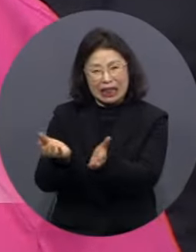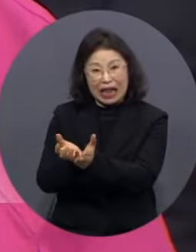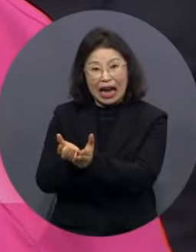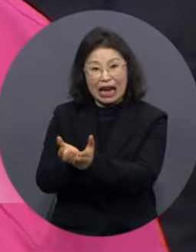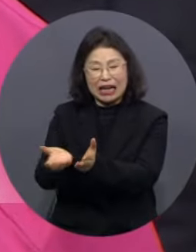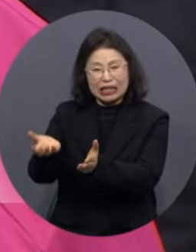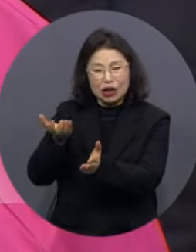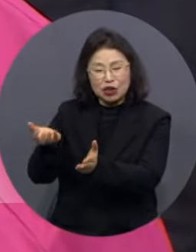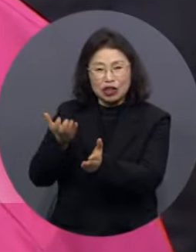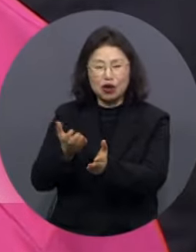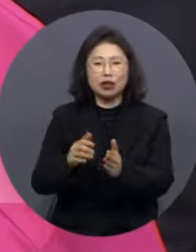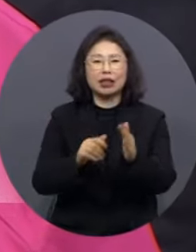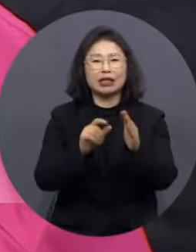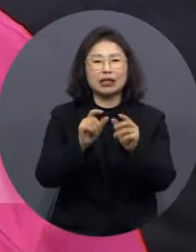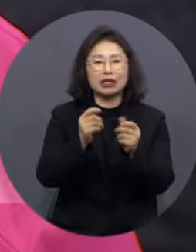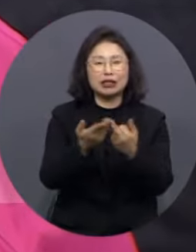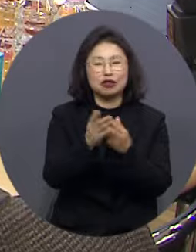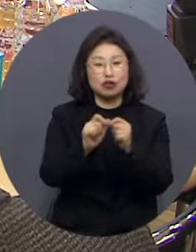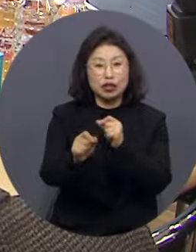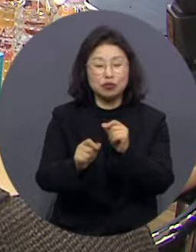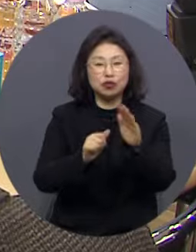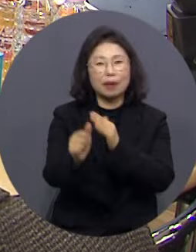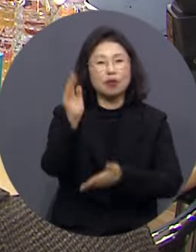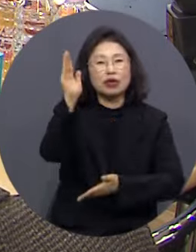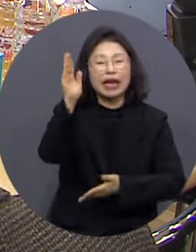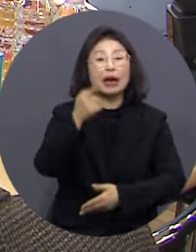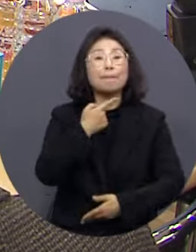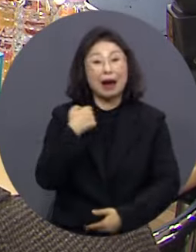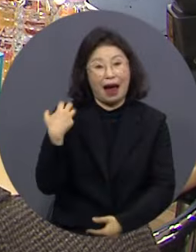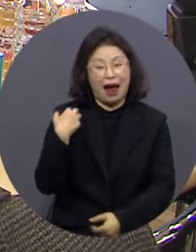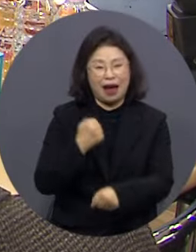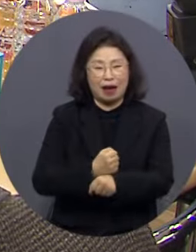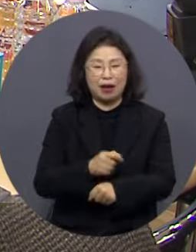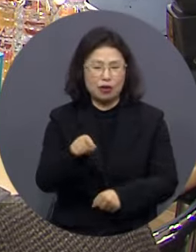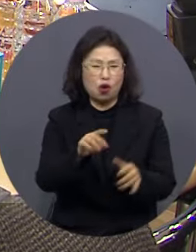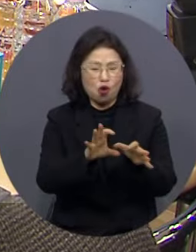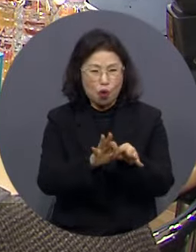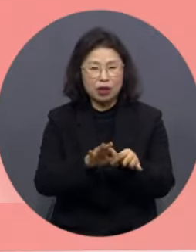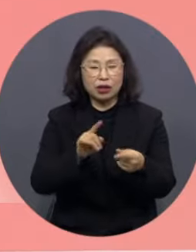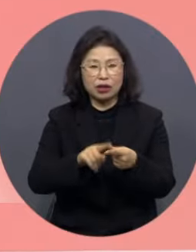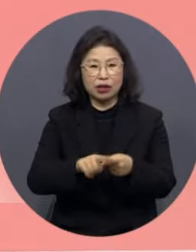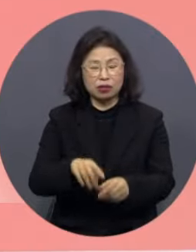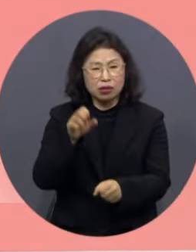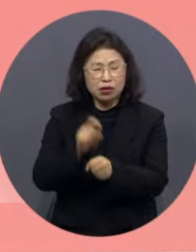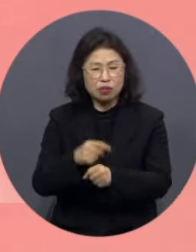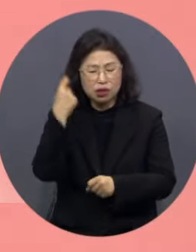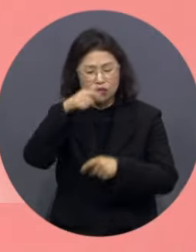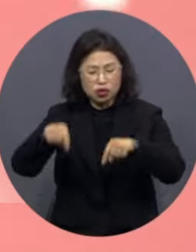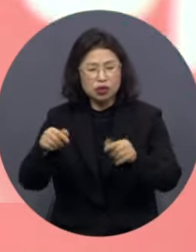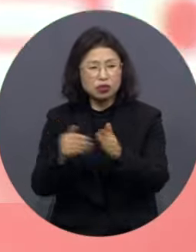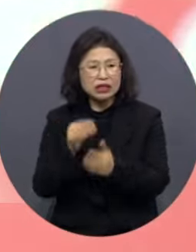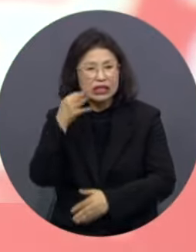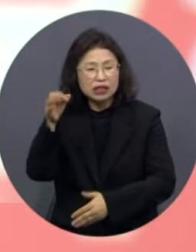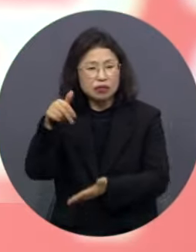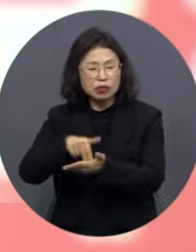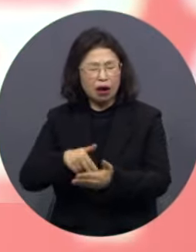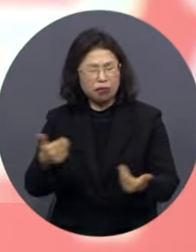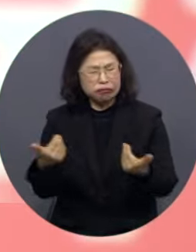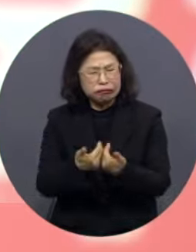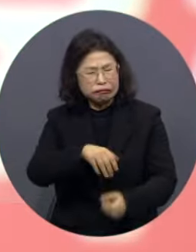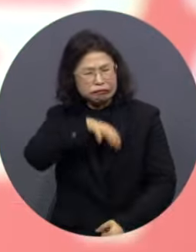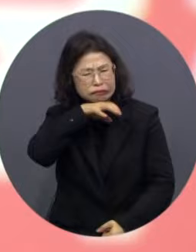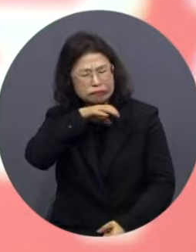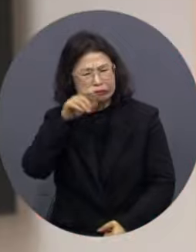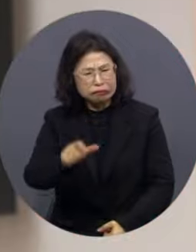제주도당 대변인을 지내기도 했습니다 전략공천 발표에 이미 면접까지 본 김영진 예비후보는 강하게